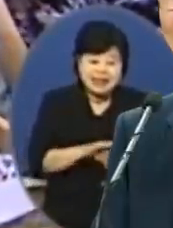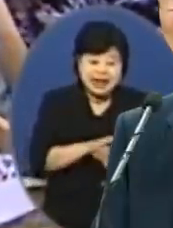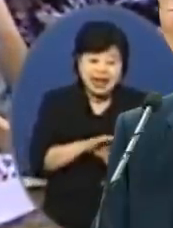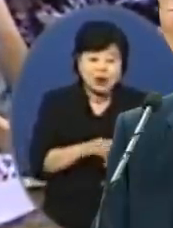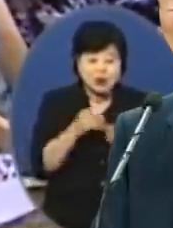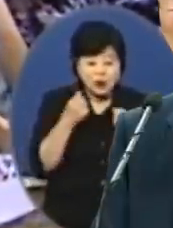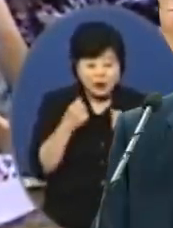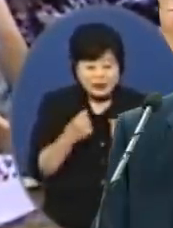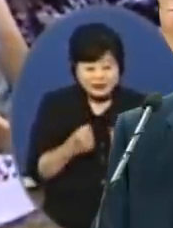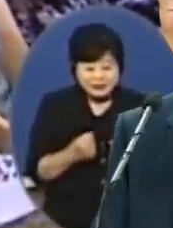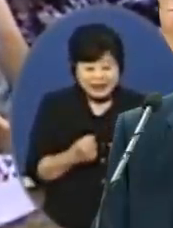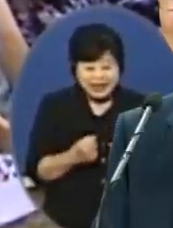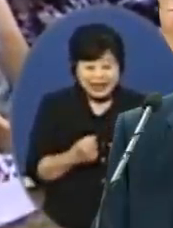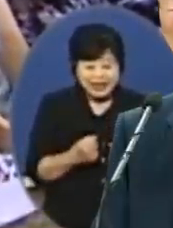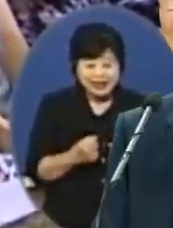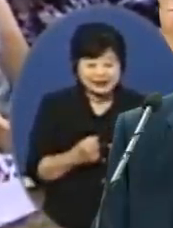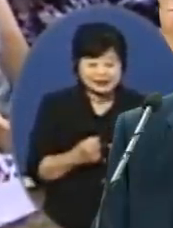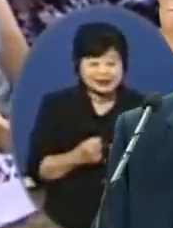계십니다.